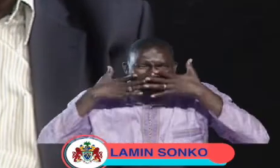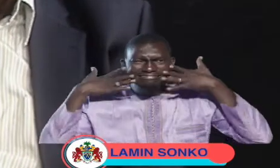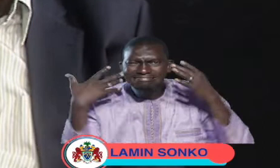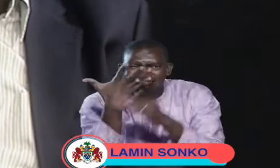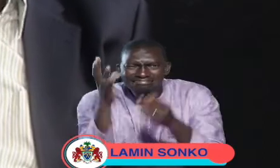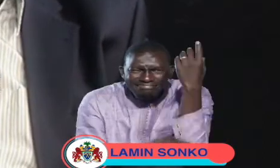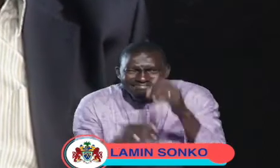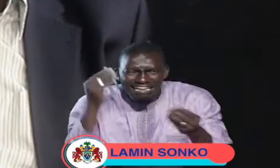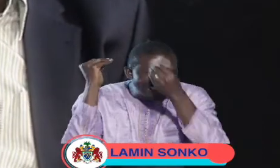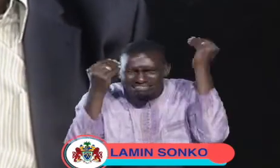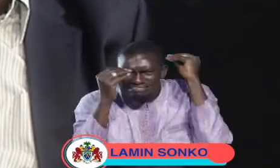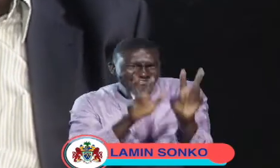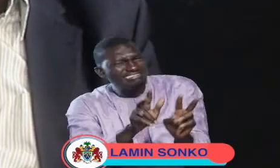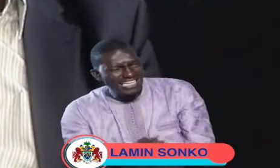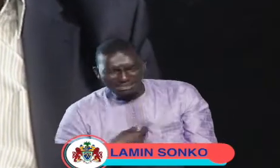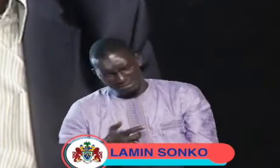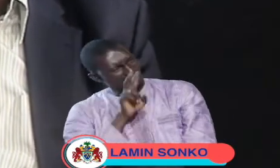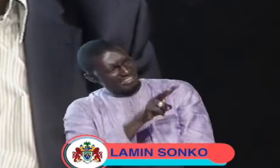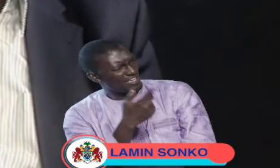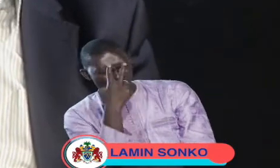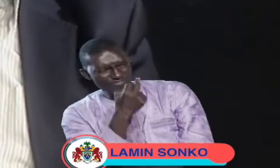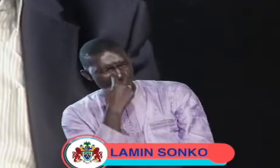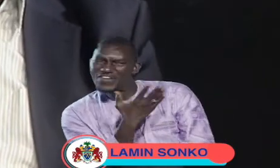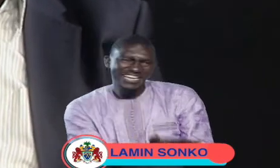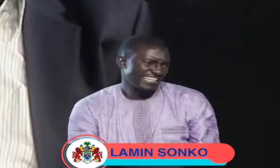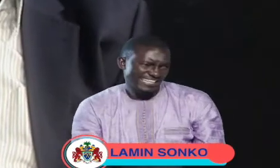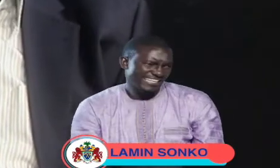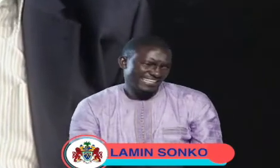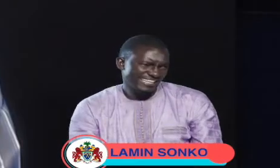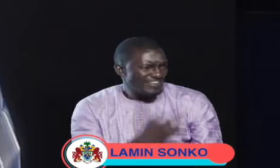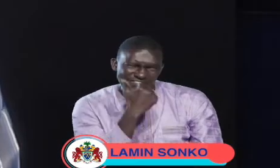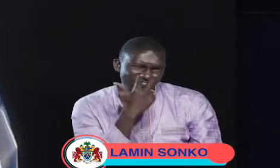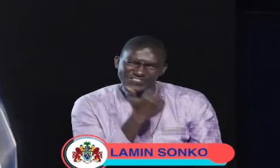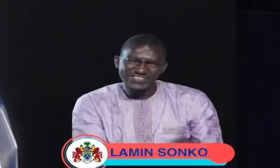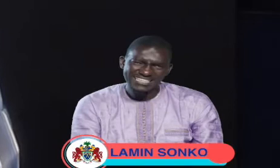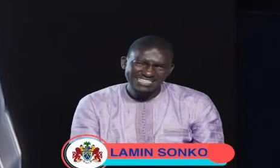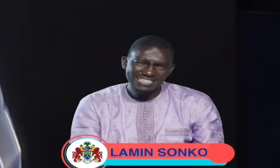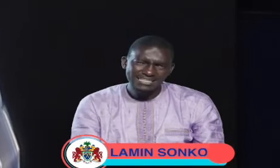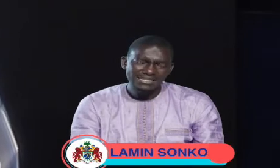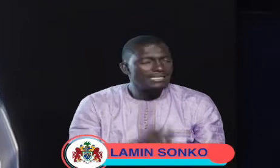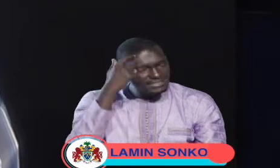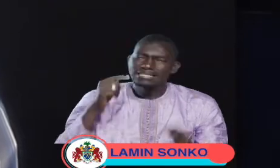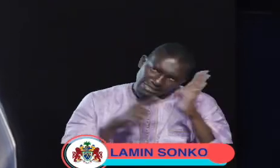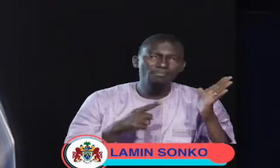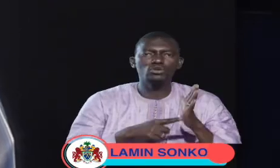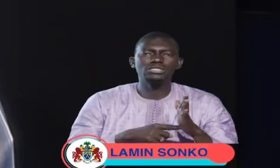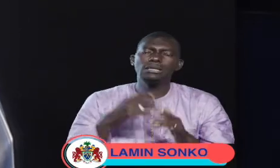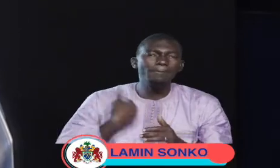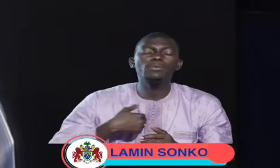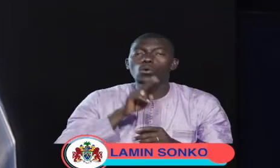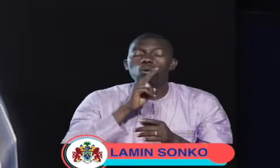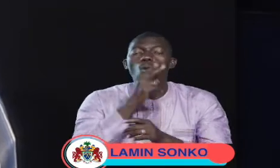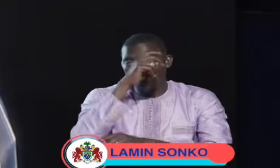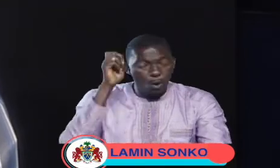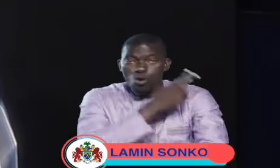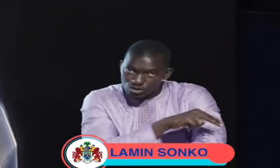am nañ ci loxo ñun bagage bobu orna té nit ñi mën nañ ko jëfoo. Ok, jerejef ndjay si false information bobu si leral bobu bu nga def